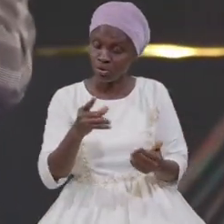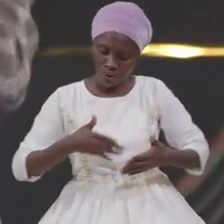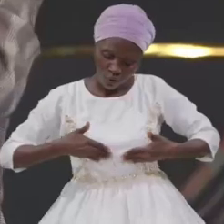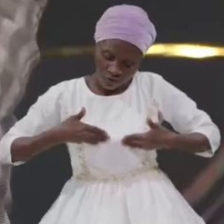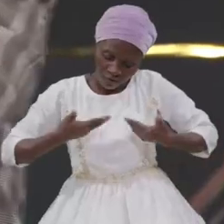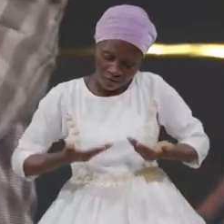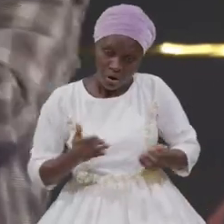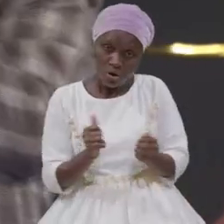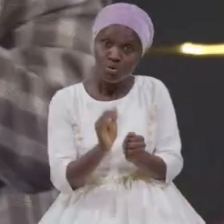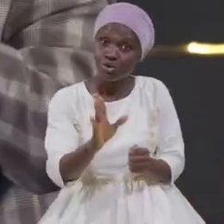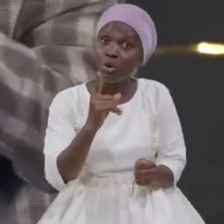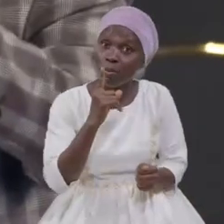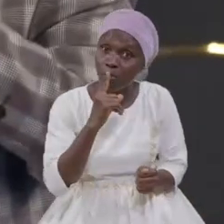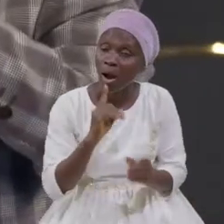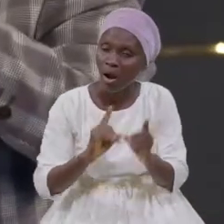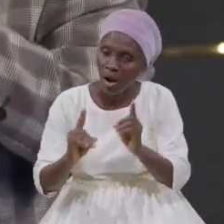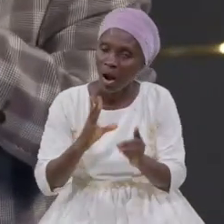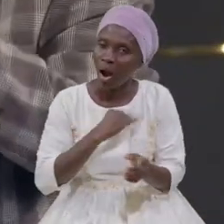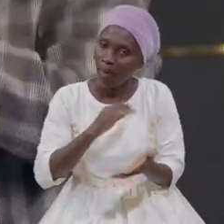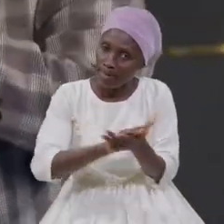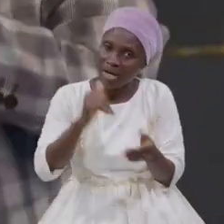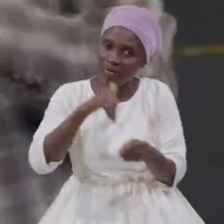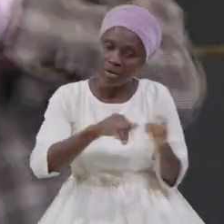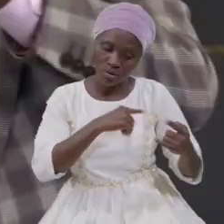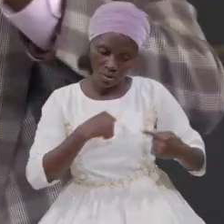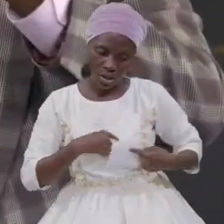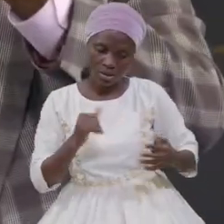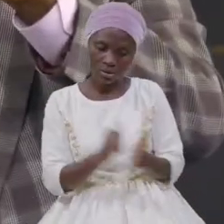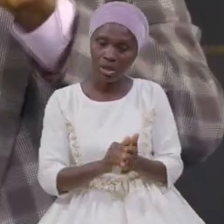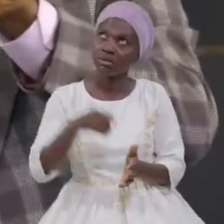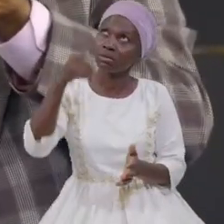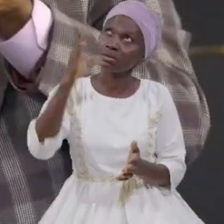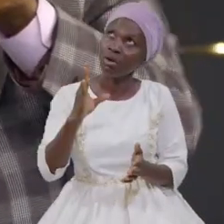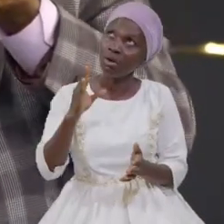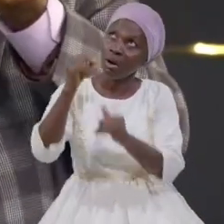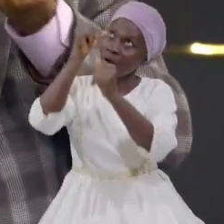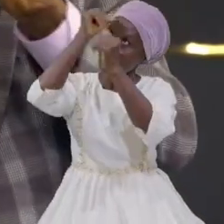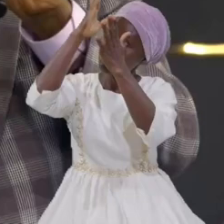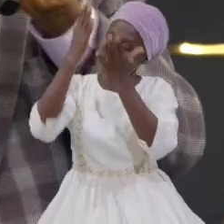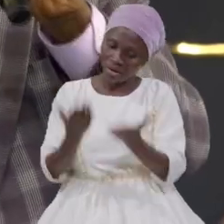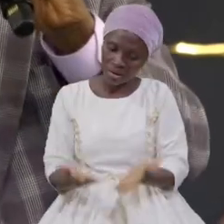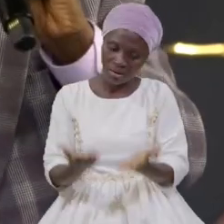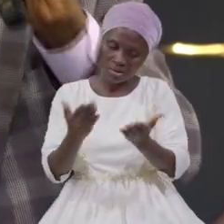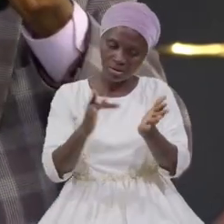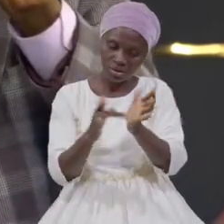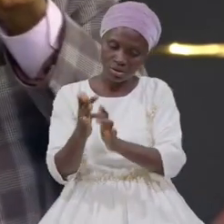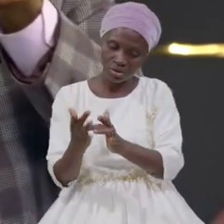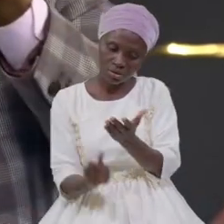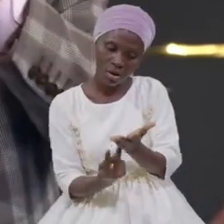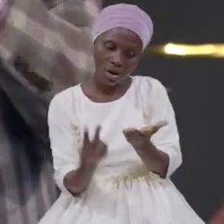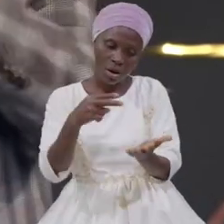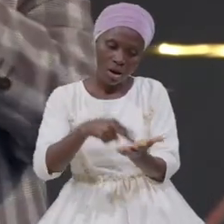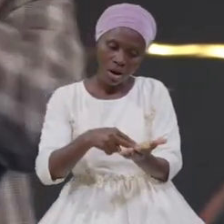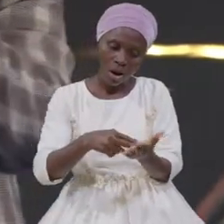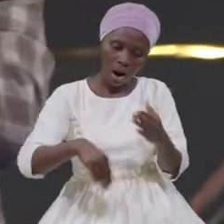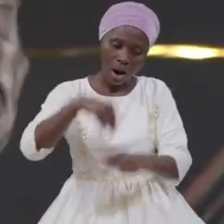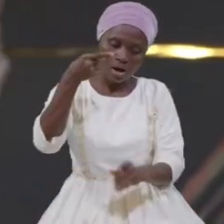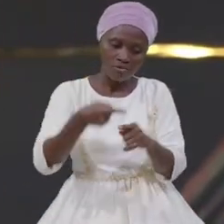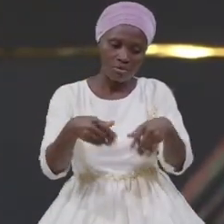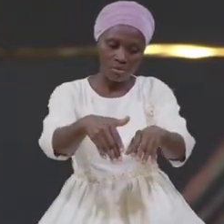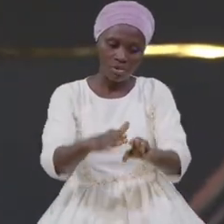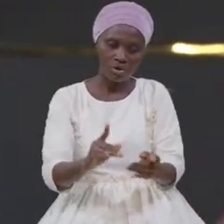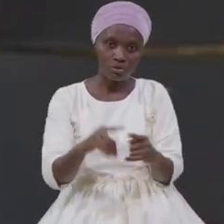dans ton cœur que Dieu, le Père, l'a ressuscité des morts pour toi, pour te sauver, c'est en